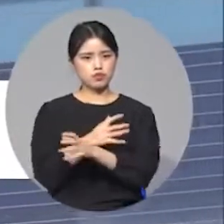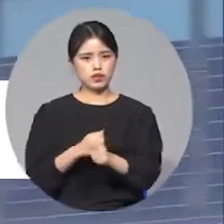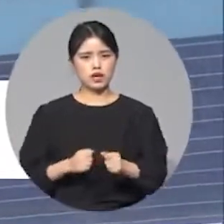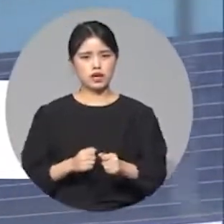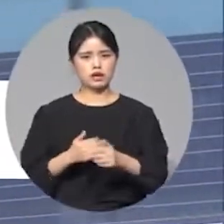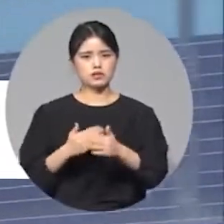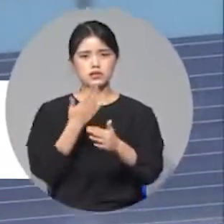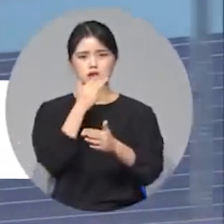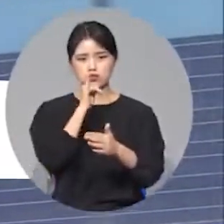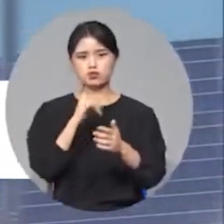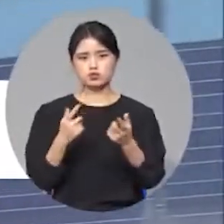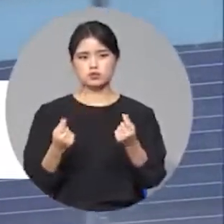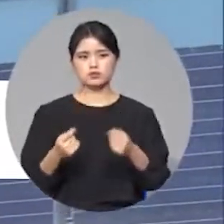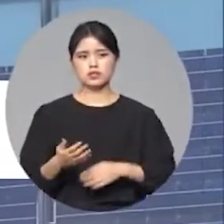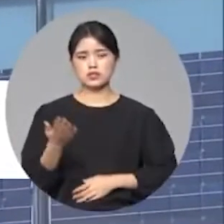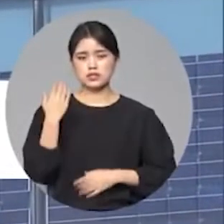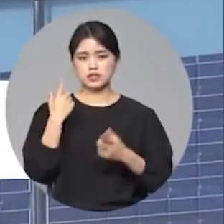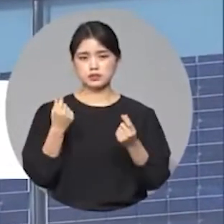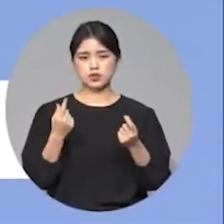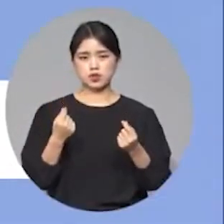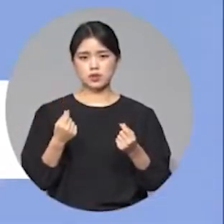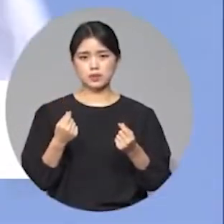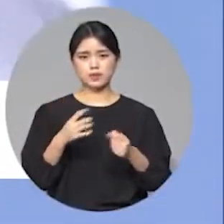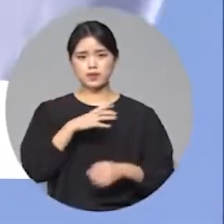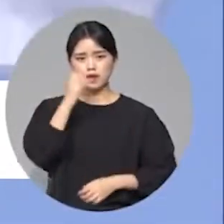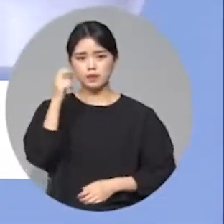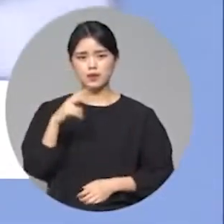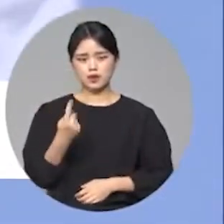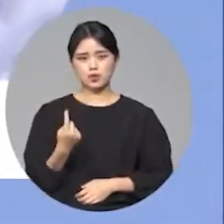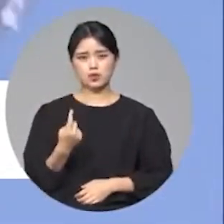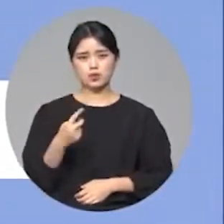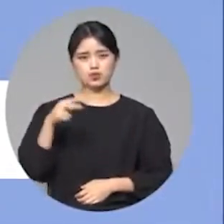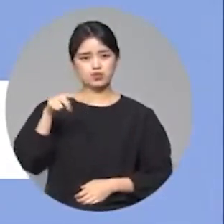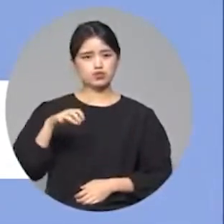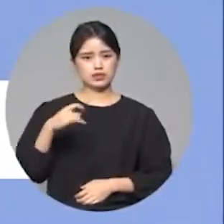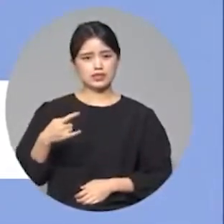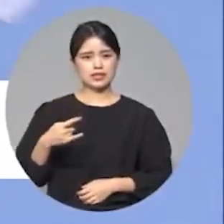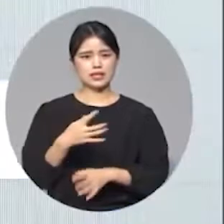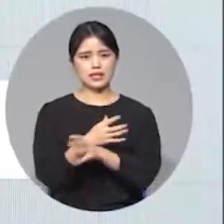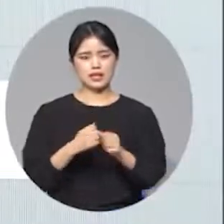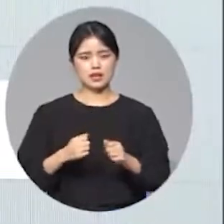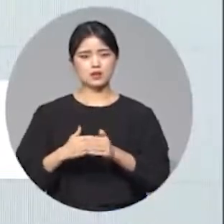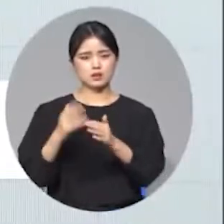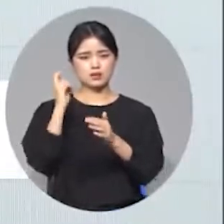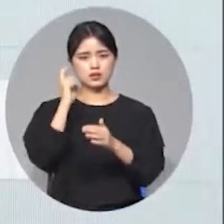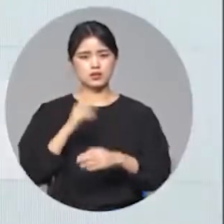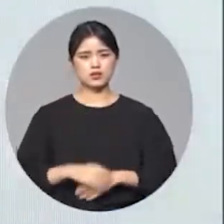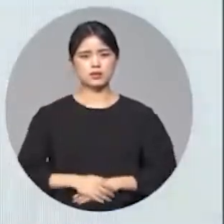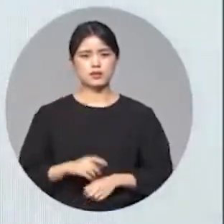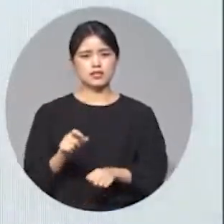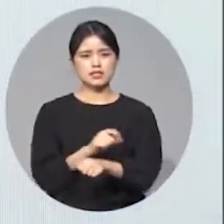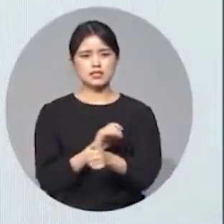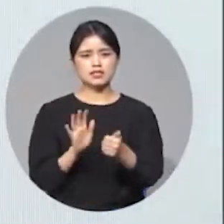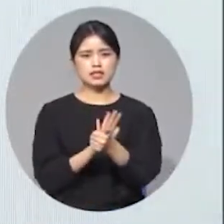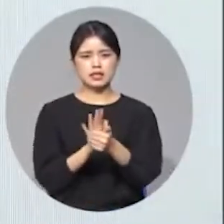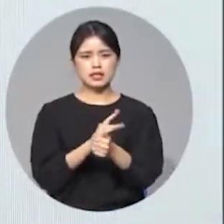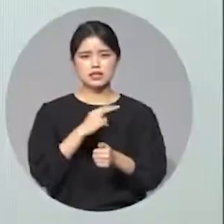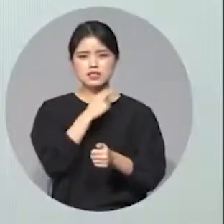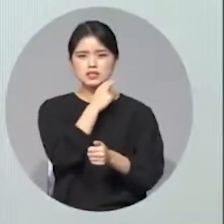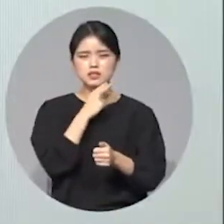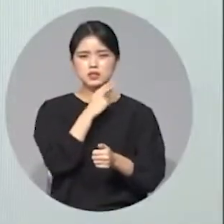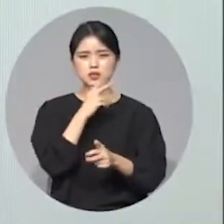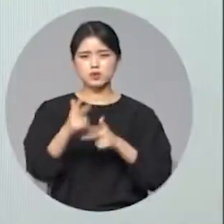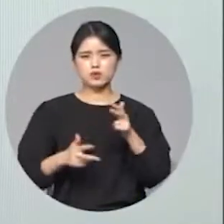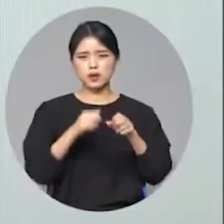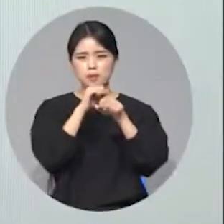있도록 그렇게 돼 있습니다. 지난번처럼 이제 뭐 유찰되더라도 그 수의계약으로 진행. 특혜 의혹으로 사업이